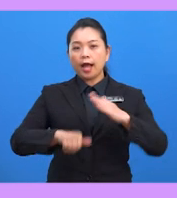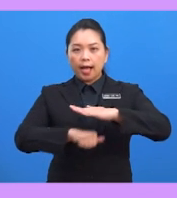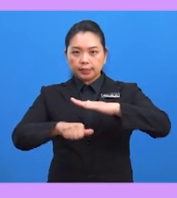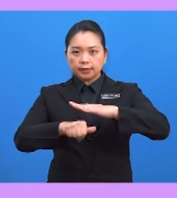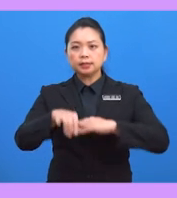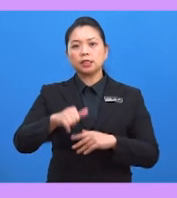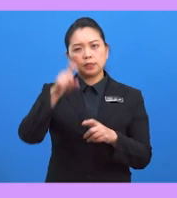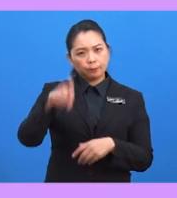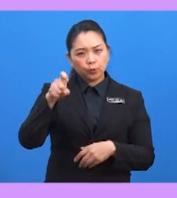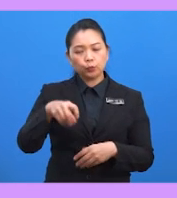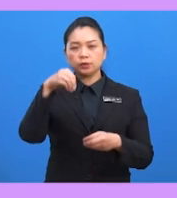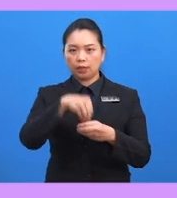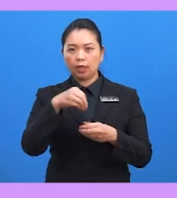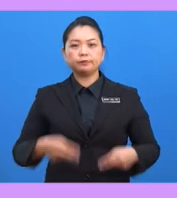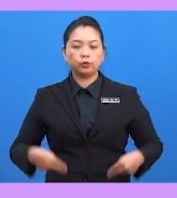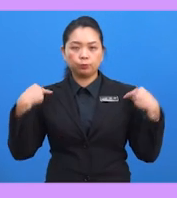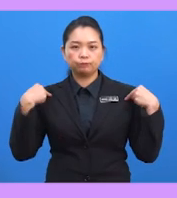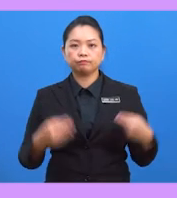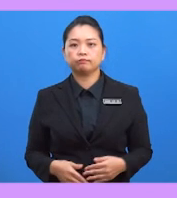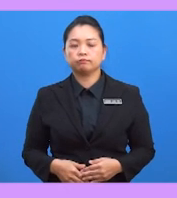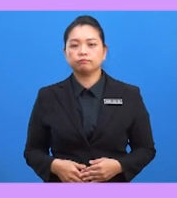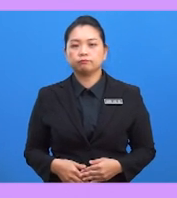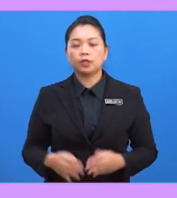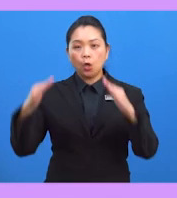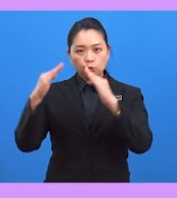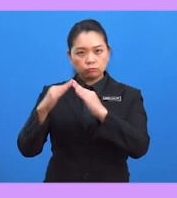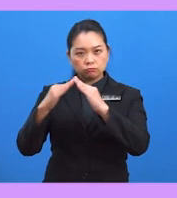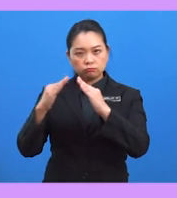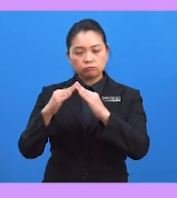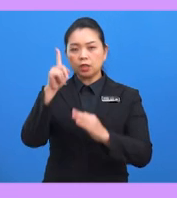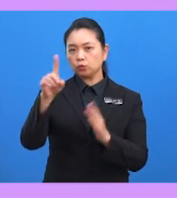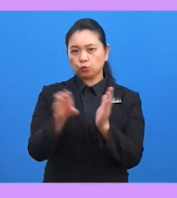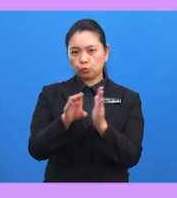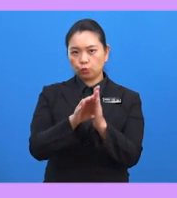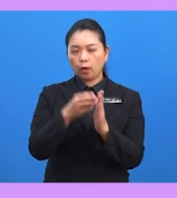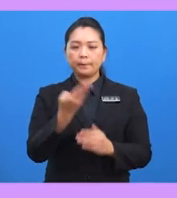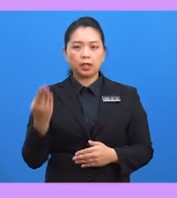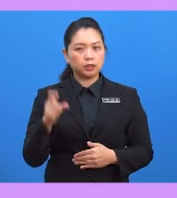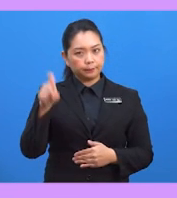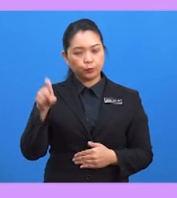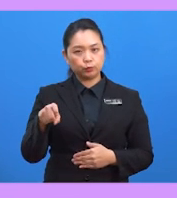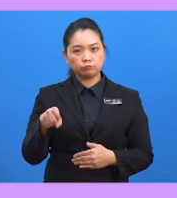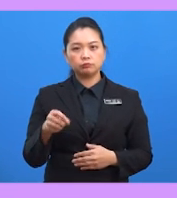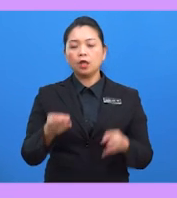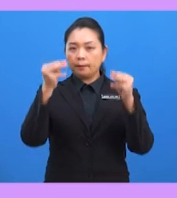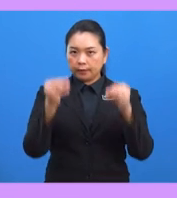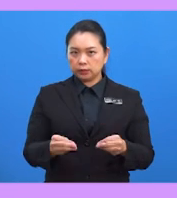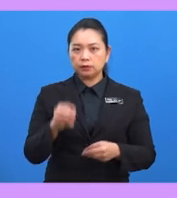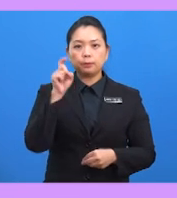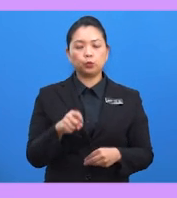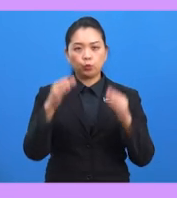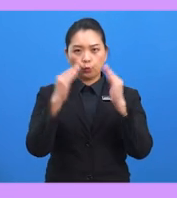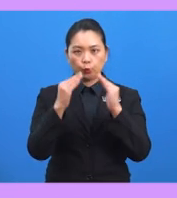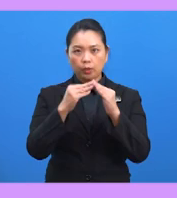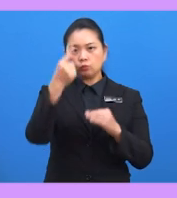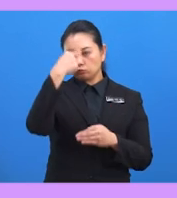diperlukan dalam kehidupan. Rumah merupakan satu contoh barang keperluan. Manusia memerlukan rumah